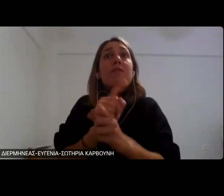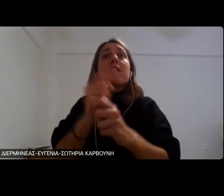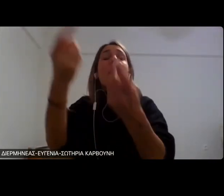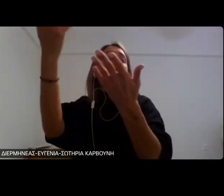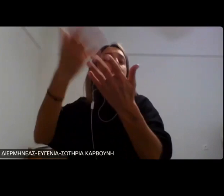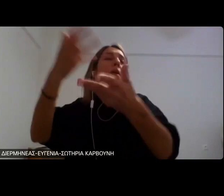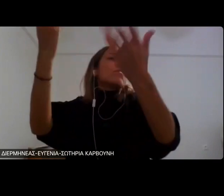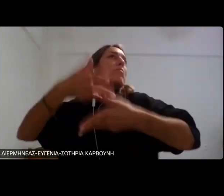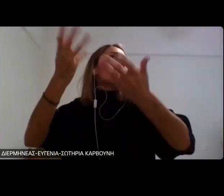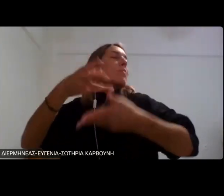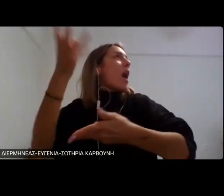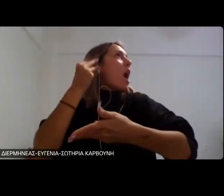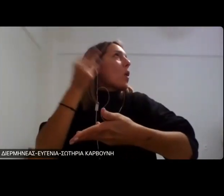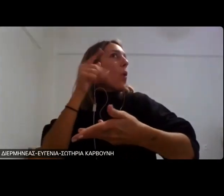παρέμβαση.